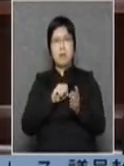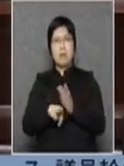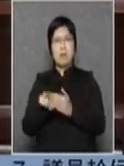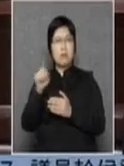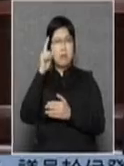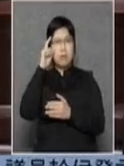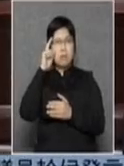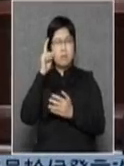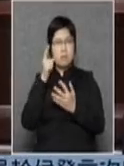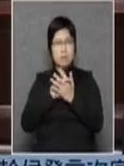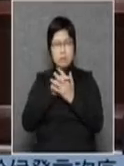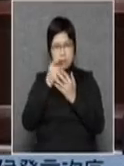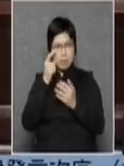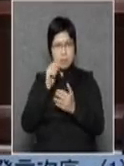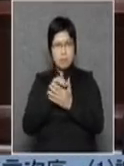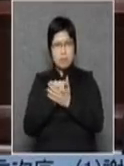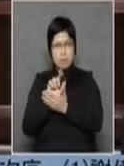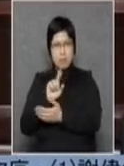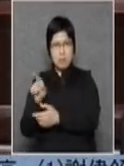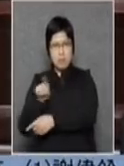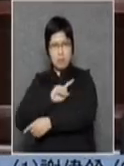實他只不過是將